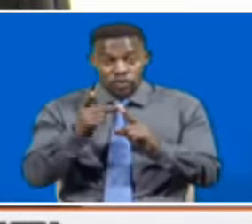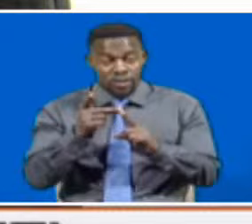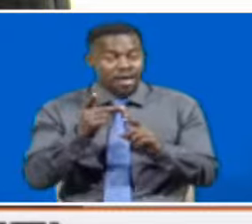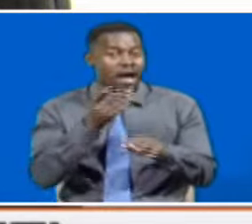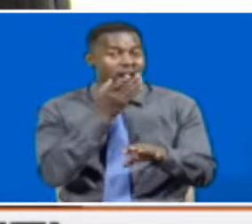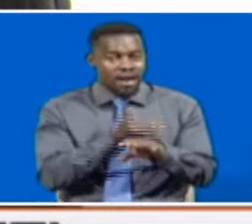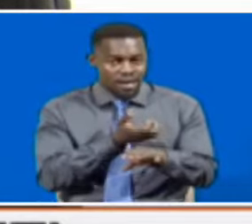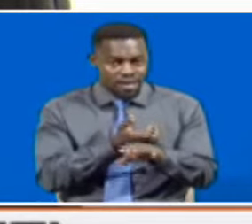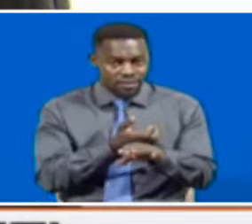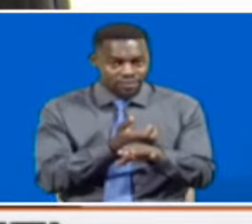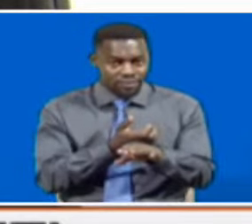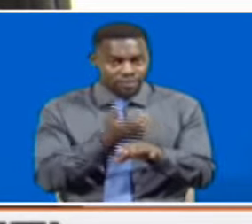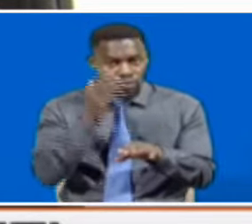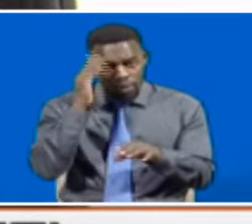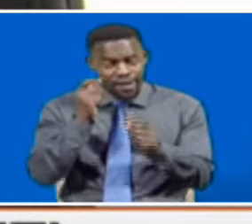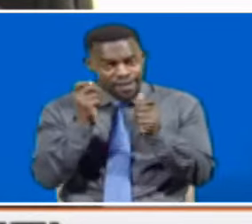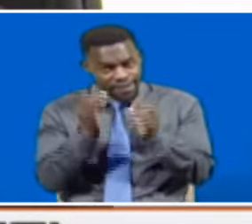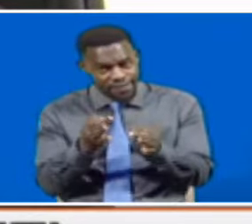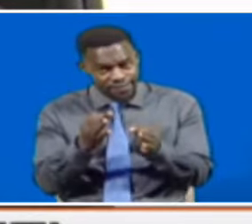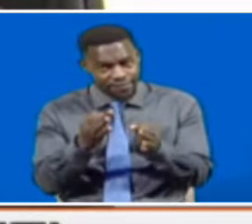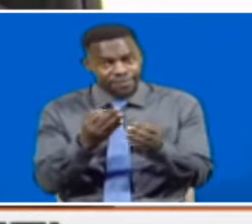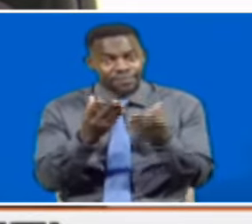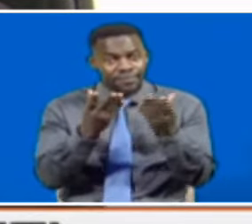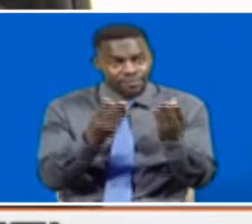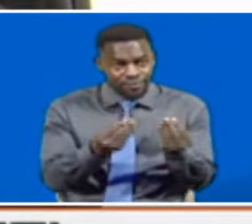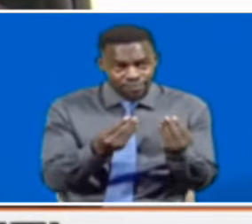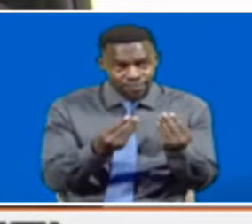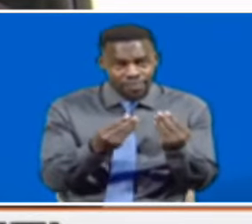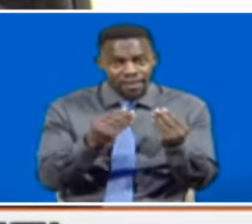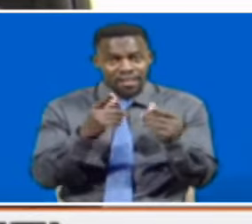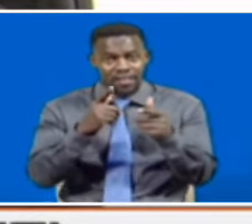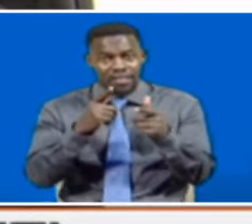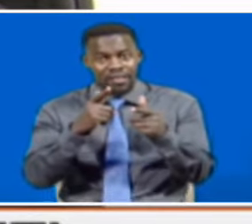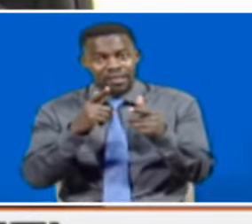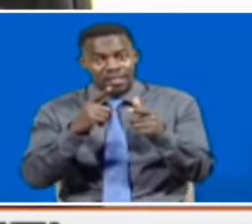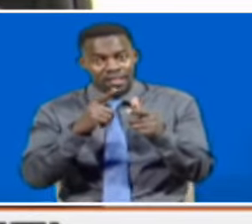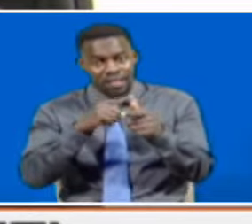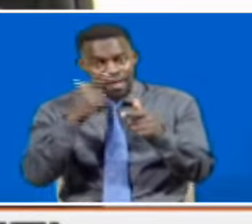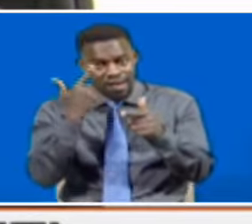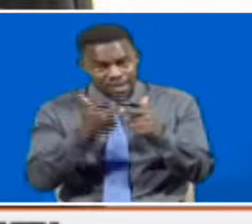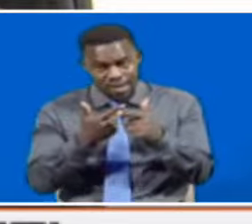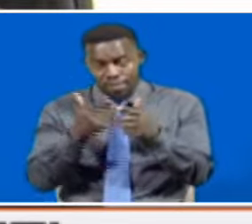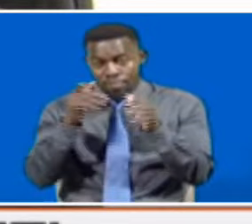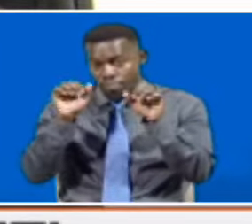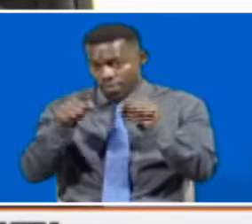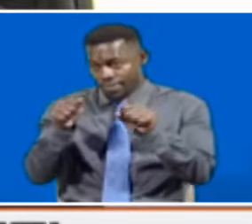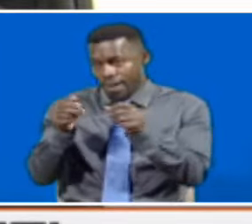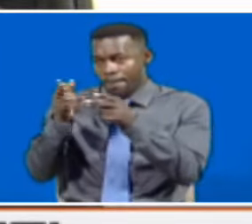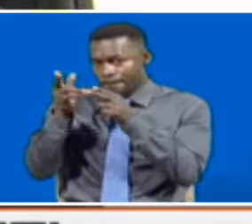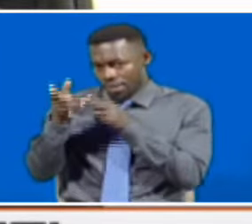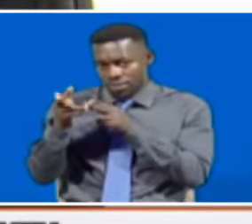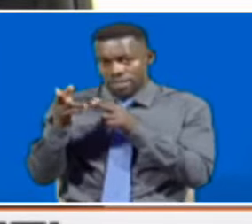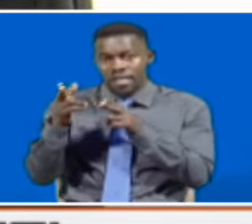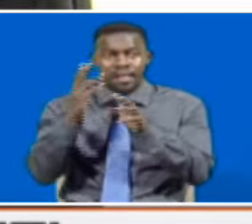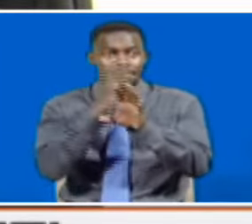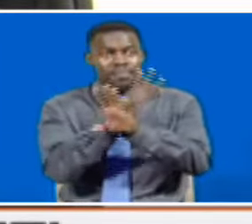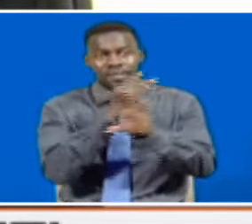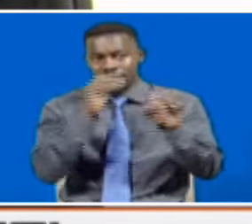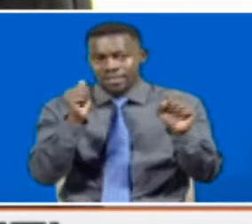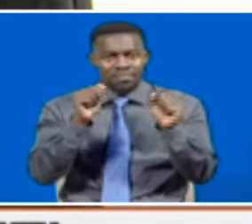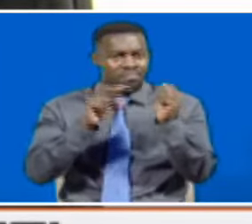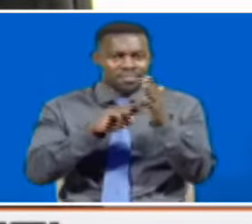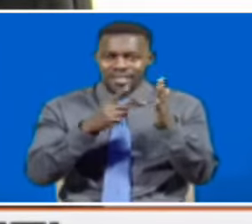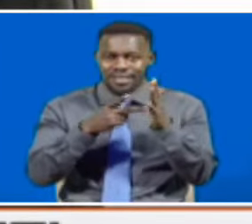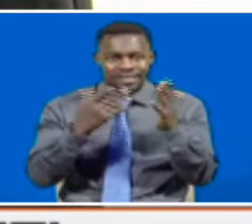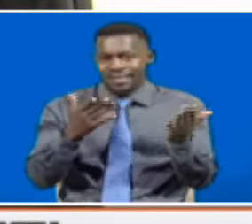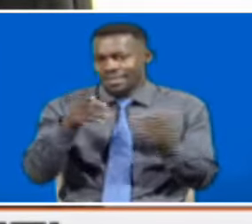come, there were all indications that he would have been assassinated, the president before him. So his time was up